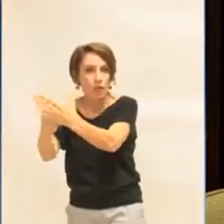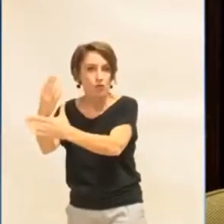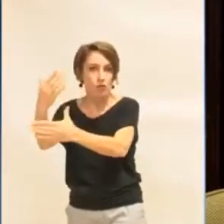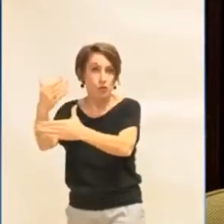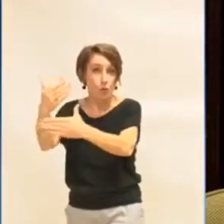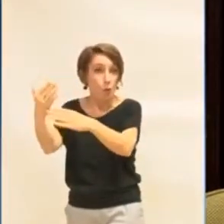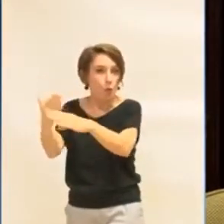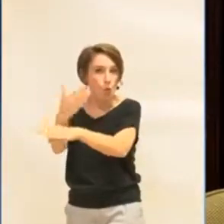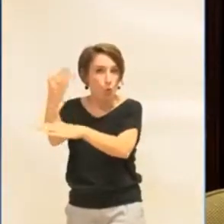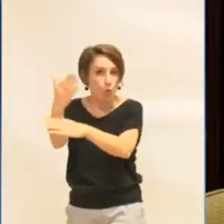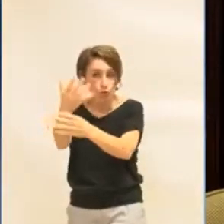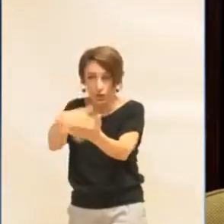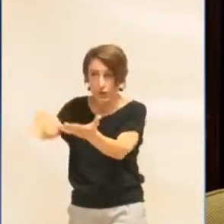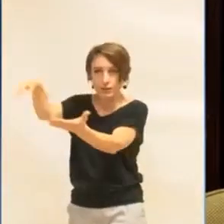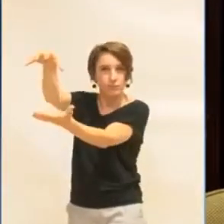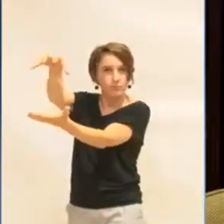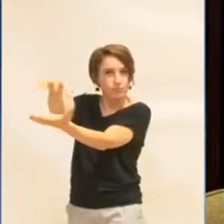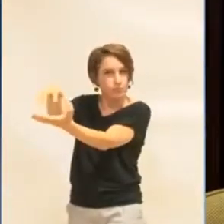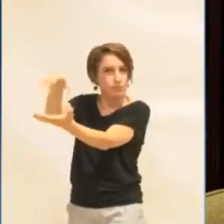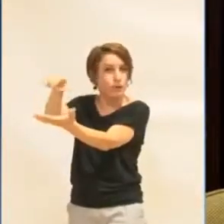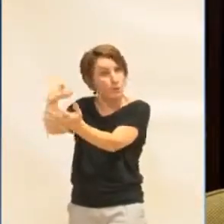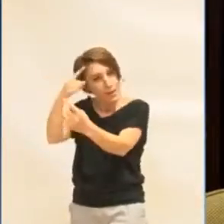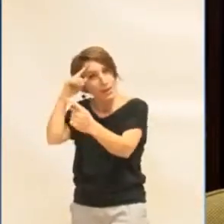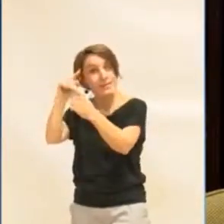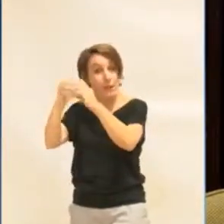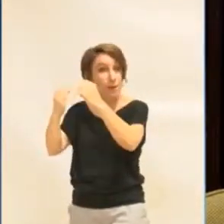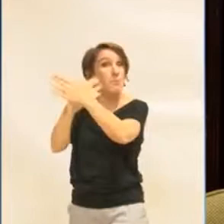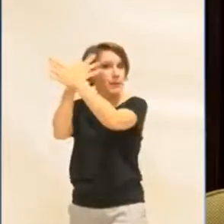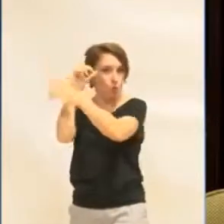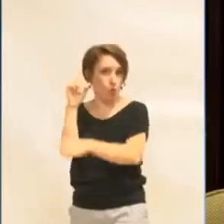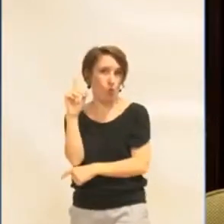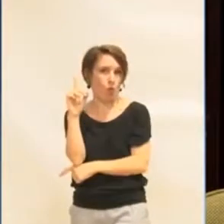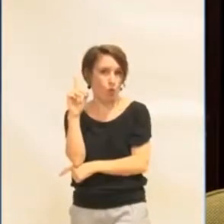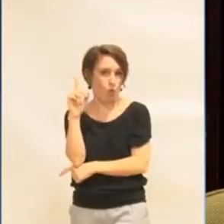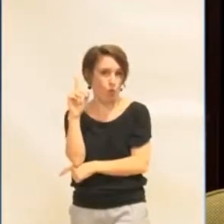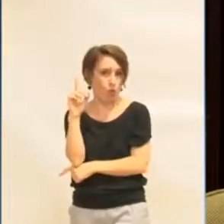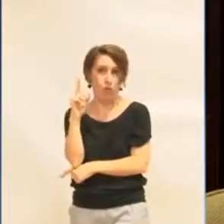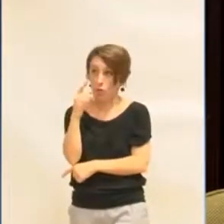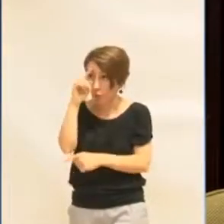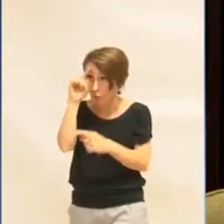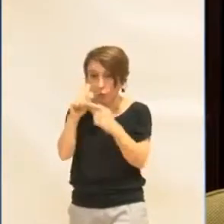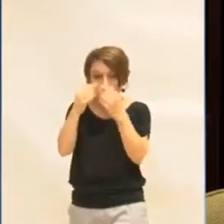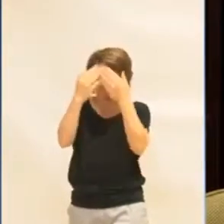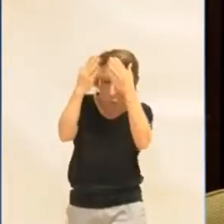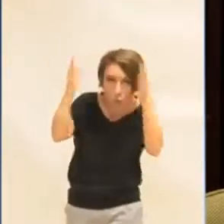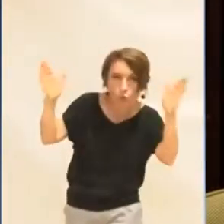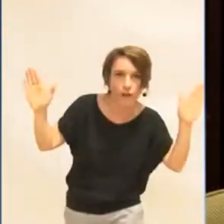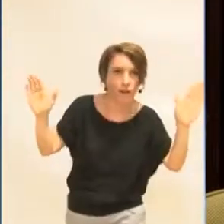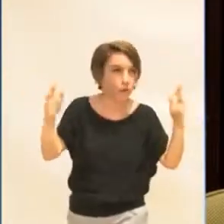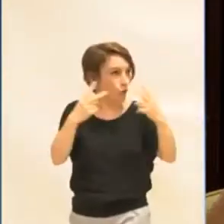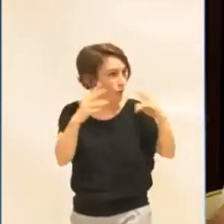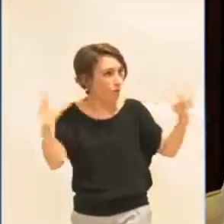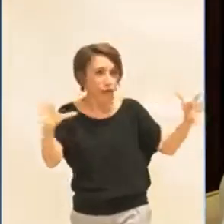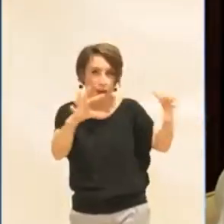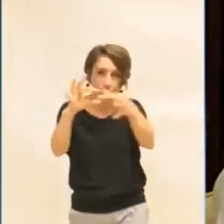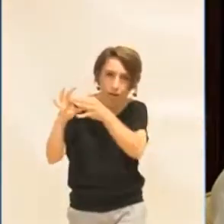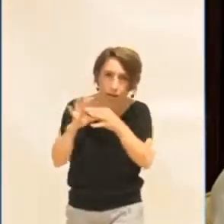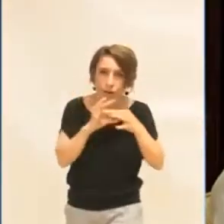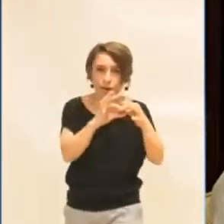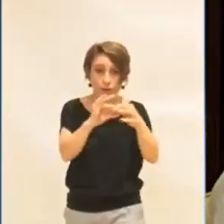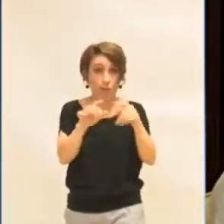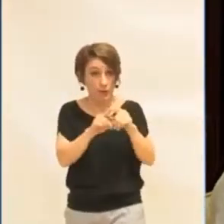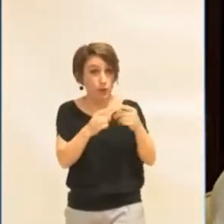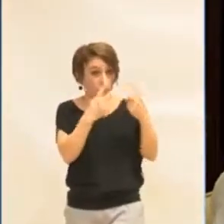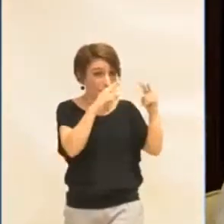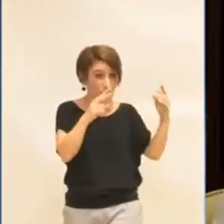quartier, mais à dimension métropolitaine, c'est-à-dire un projet qui permette à la fois une ouverture sur l'agglo, mais aussi que l'agglo rentre